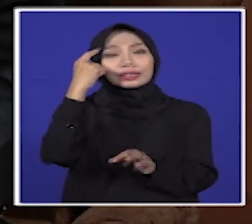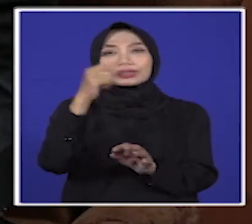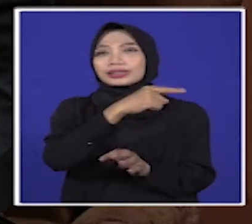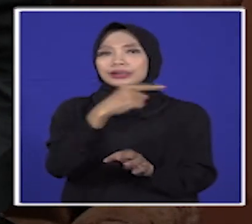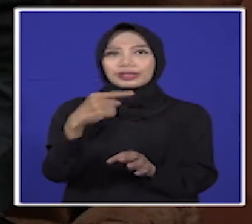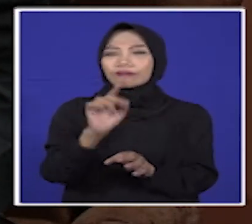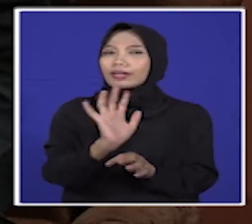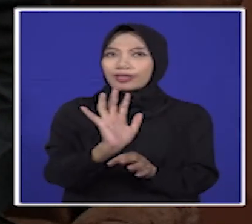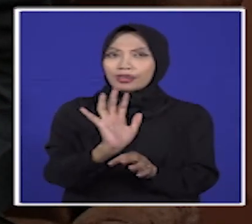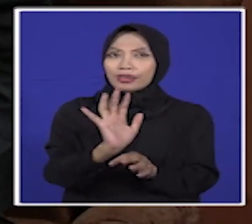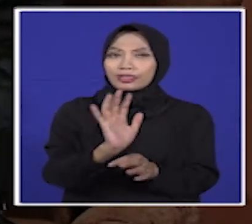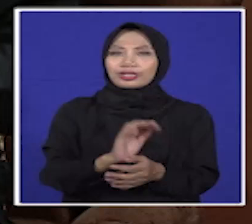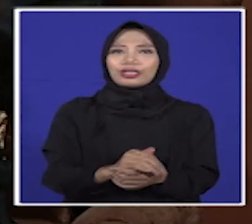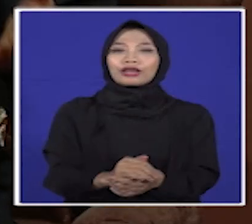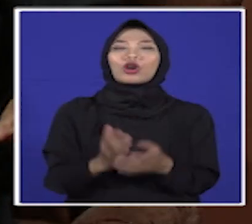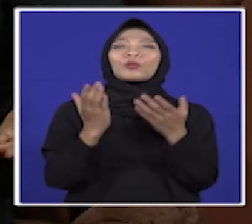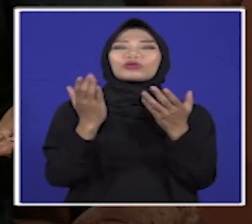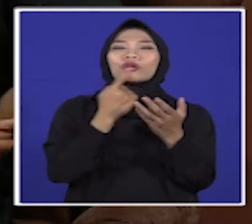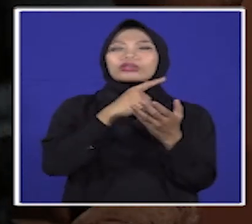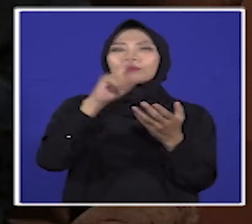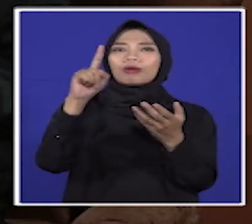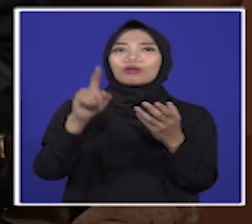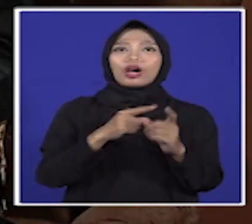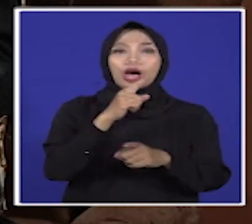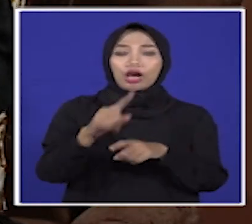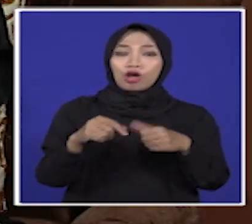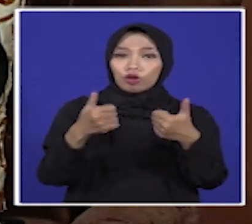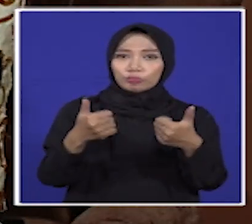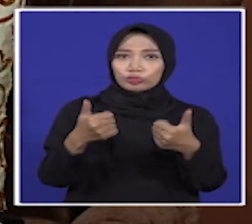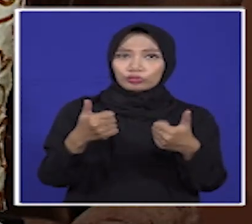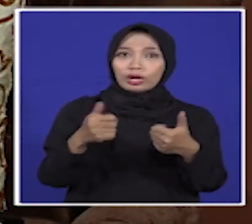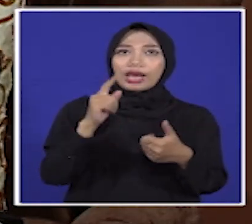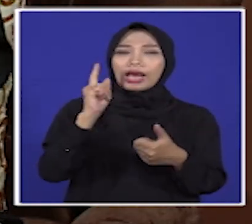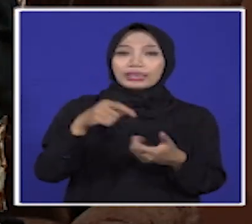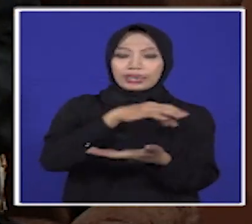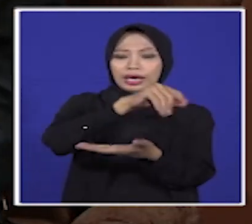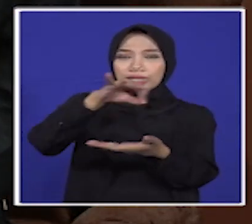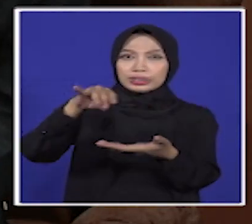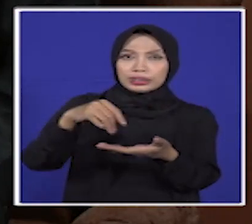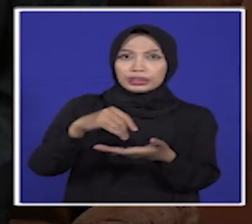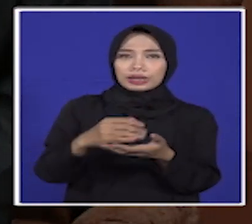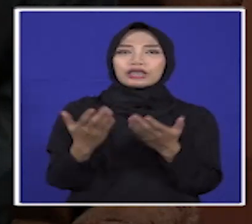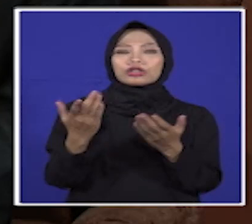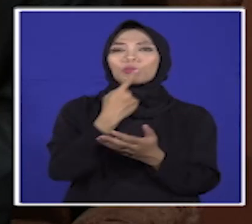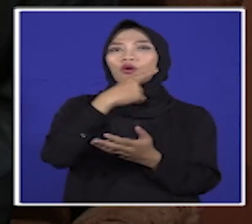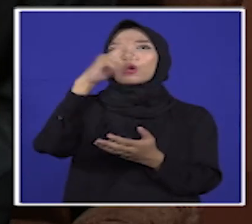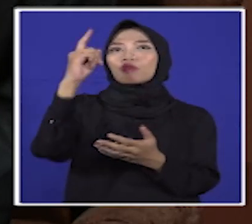kalau memang betul ada sikir, tolong ya Allah netralisir sikir. Kalau memang